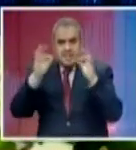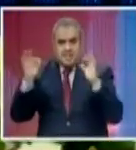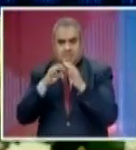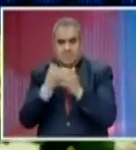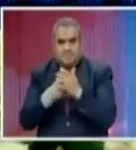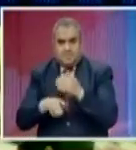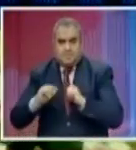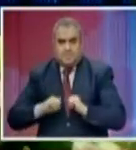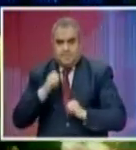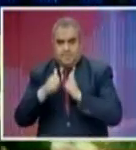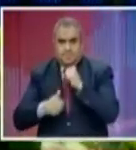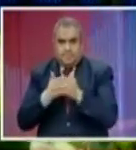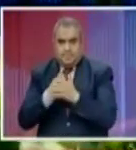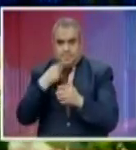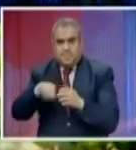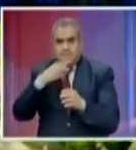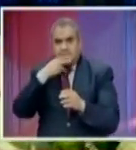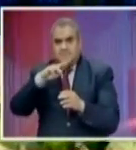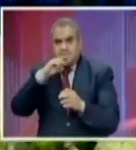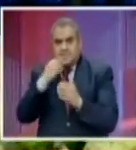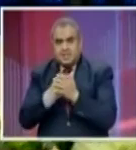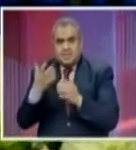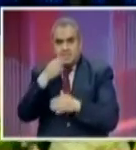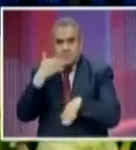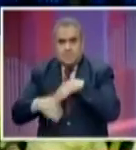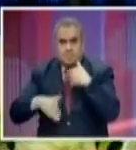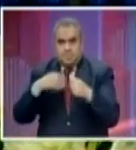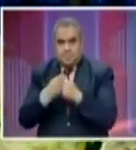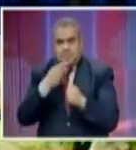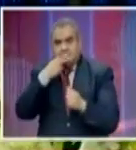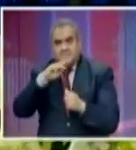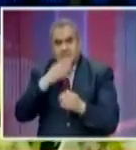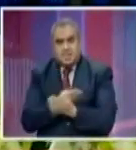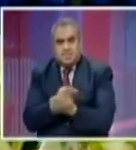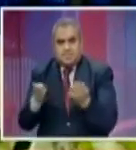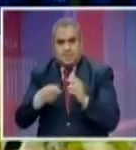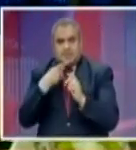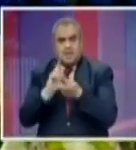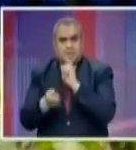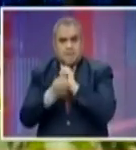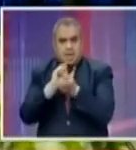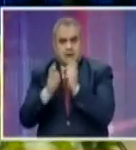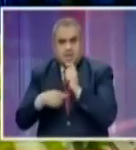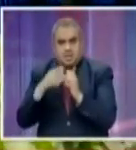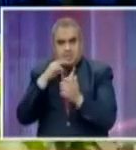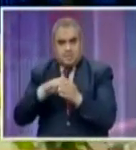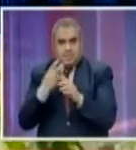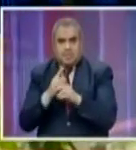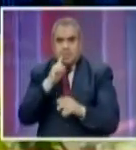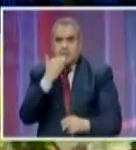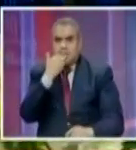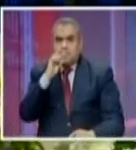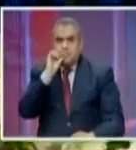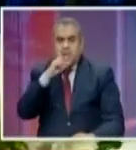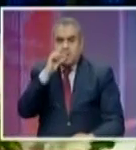العام لبطولة فيلم سينمائي عن ذوي الهمم، وهيتم عرض الفيلم ده في المهرجانات الدولية. البطل محمود